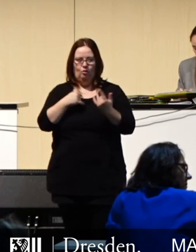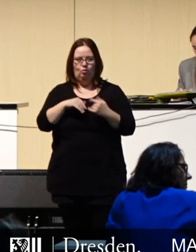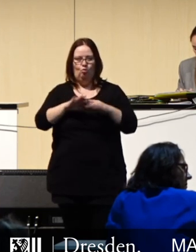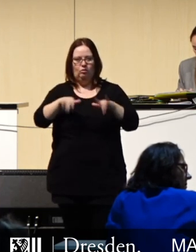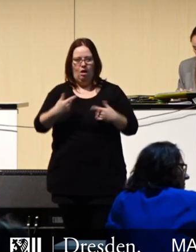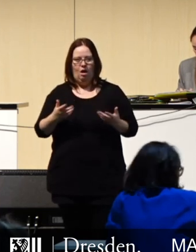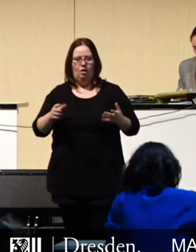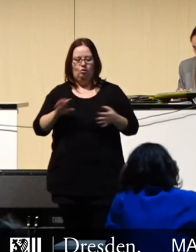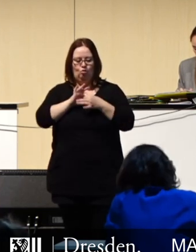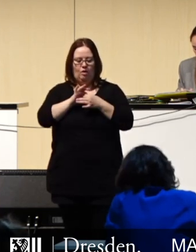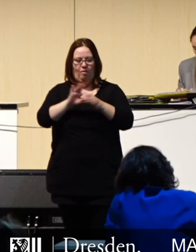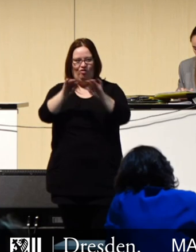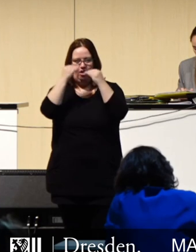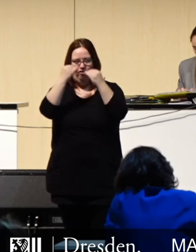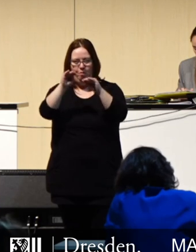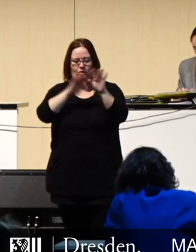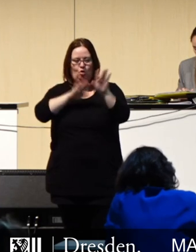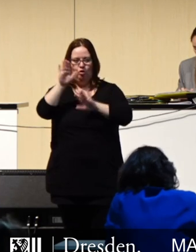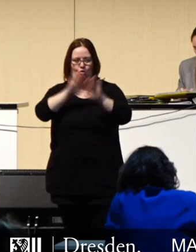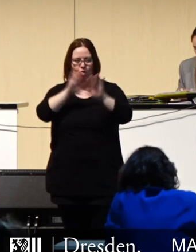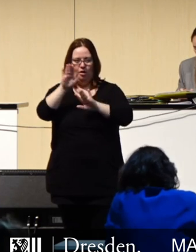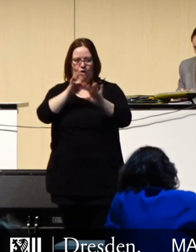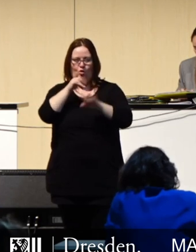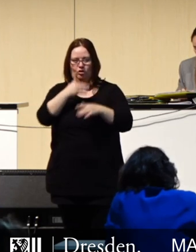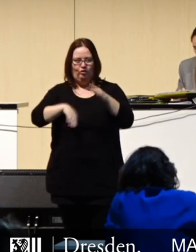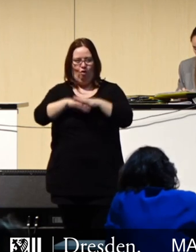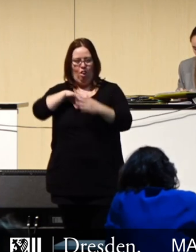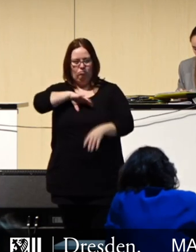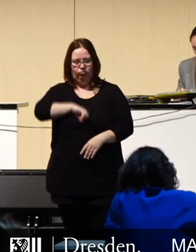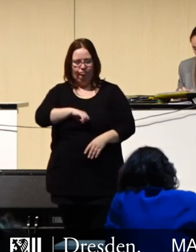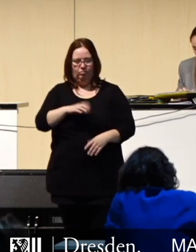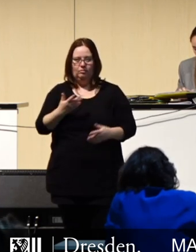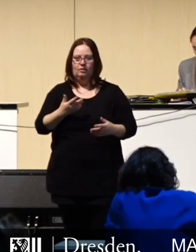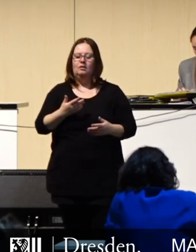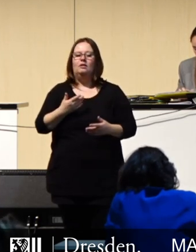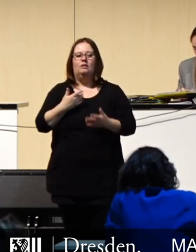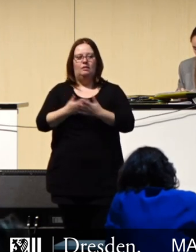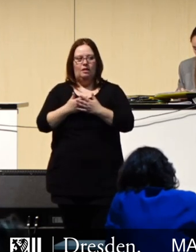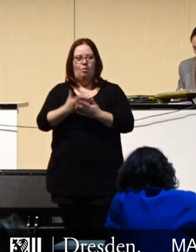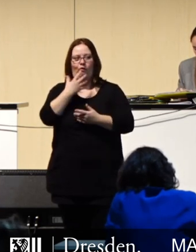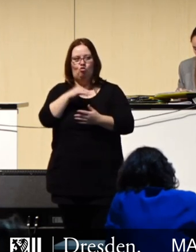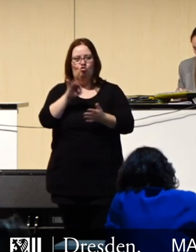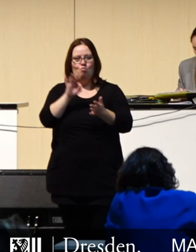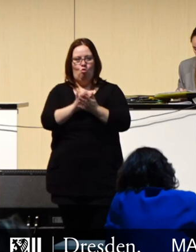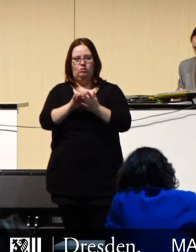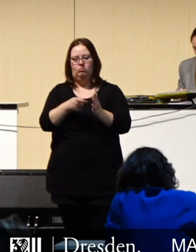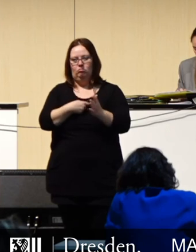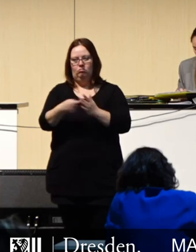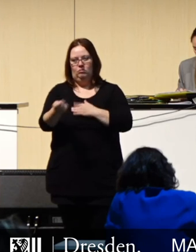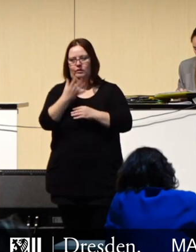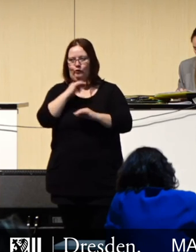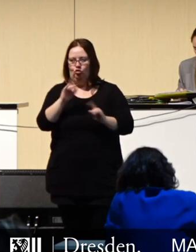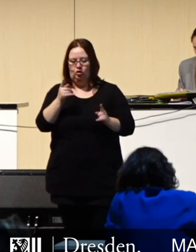den Zusammenhang von Information und Demokratie noch nicht so ganz durchdrungen haben, wollen wir den Punkt nicht einfach von den